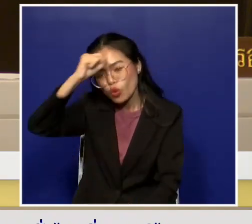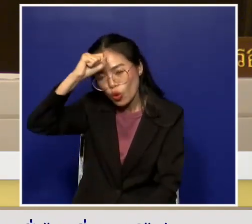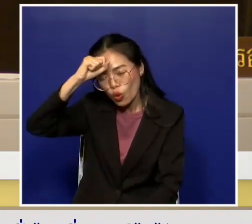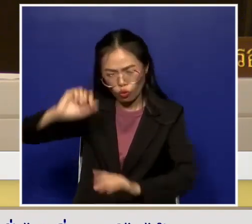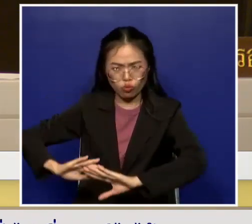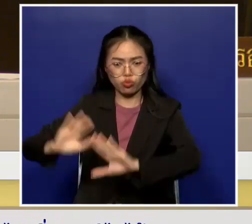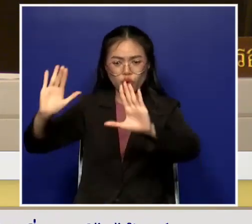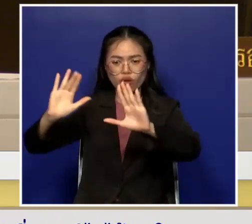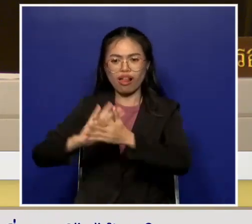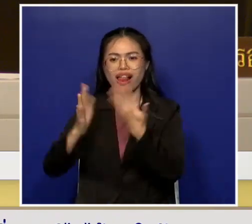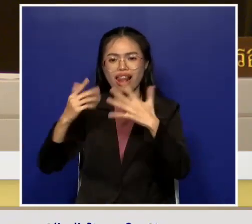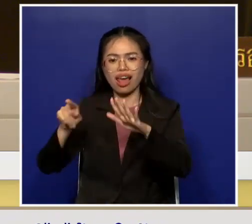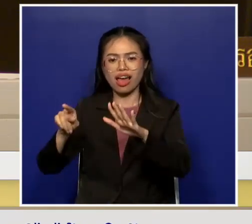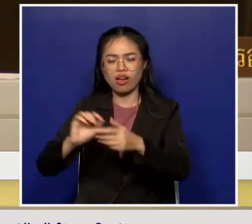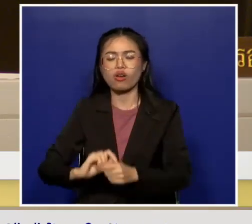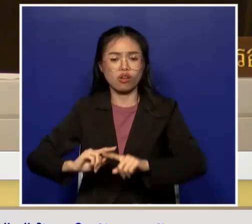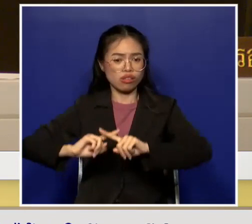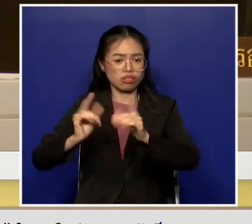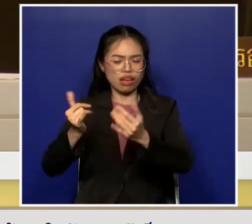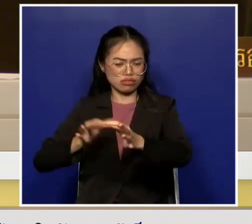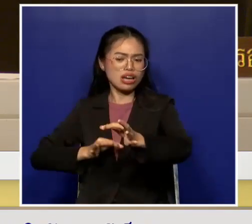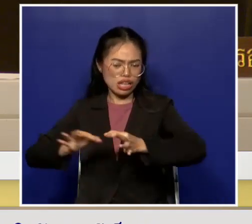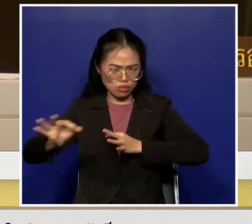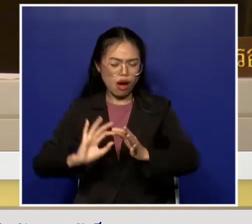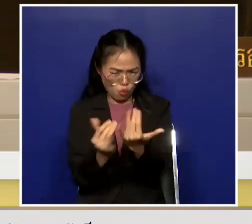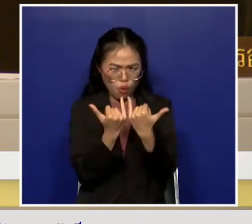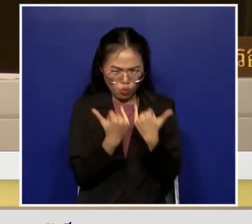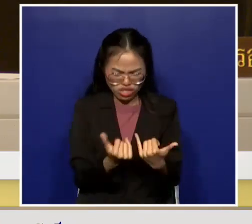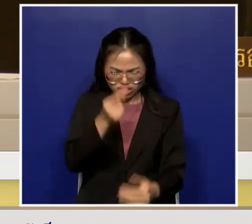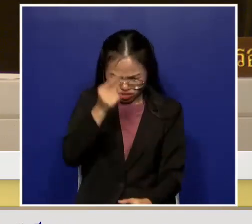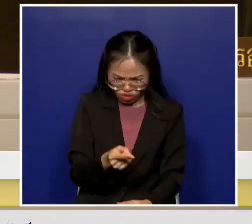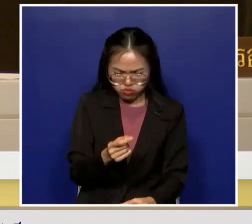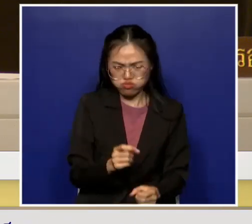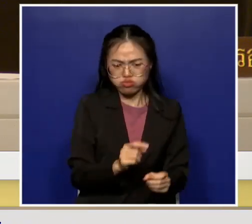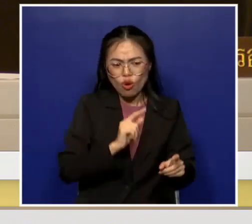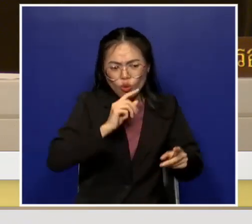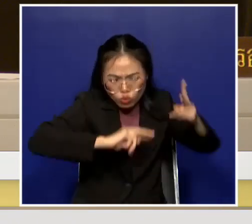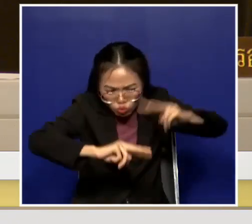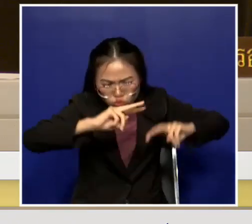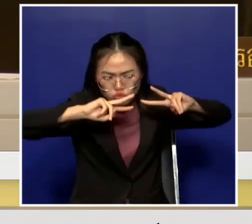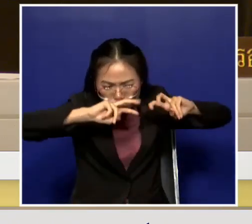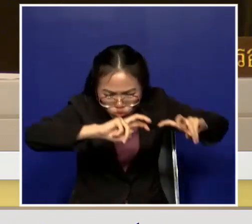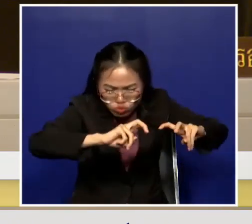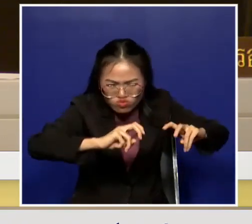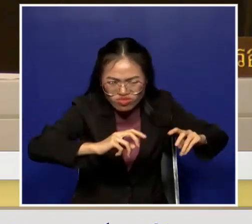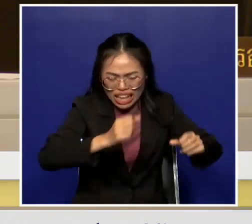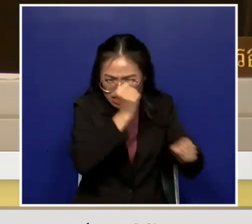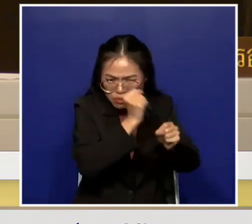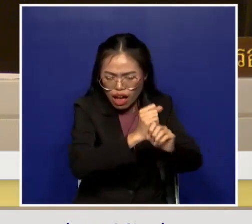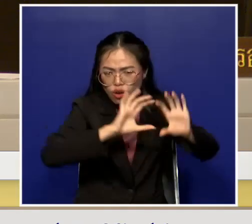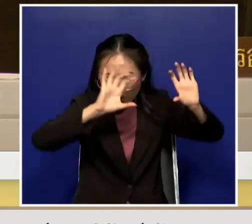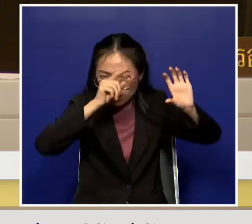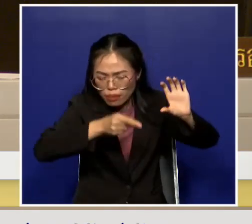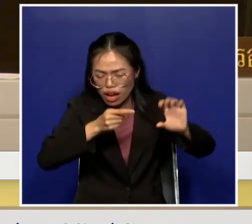แล้วนะครับเพียงแต่ว่าท่านอธิบายว่าวันนี้ท่านอภิปรายไม่ไว้วางใจฉะนั้นก็ขอวินิจฉัยว่ายังอยู่